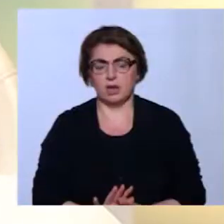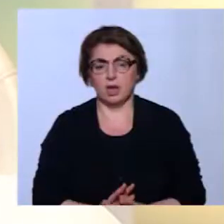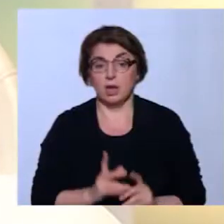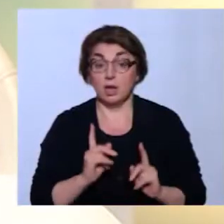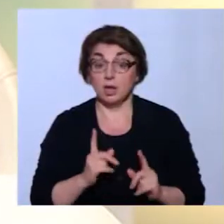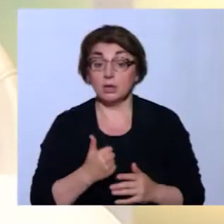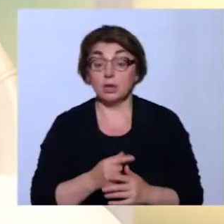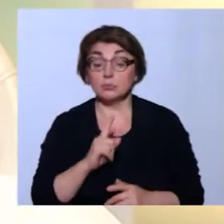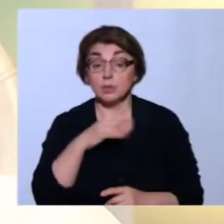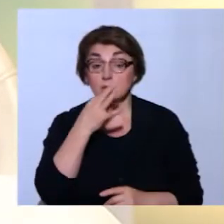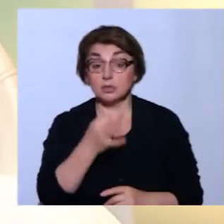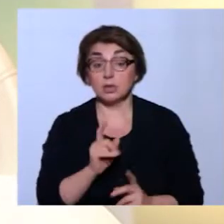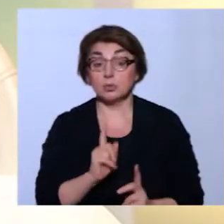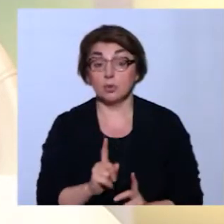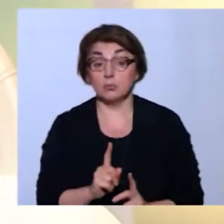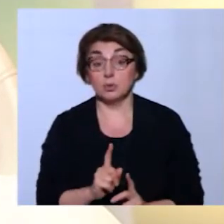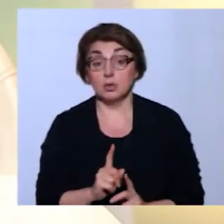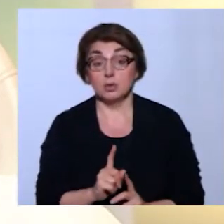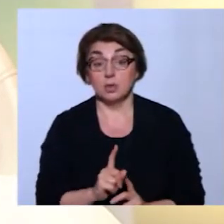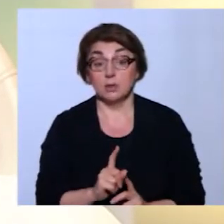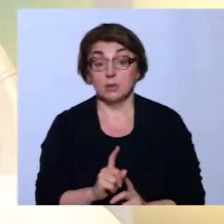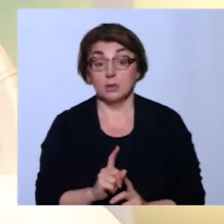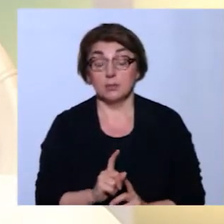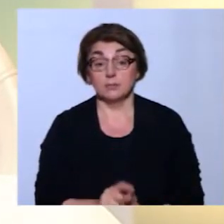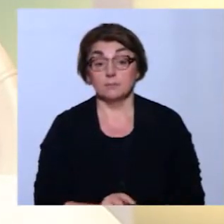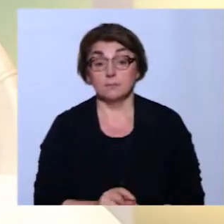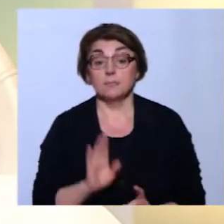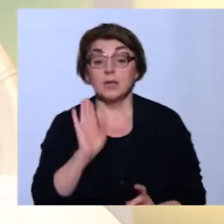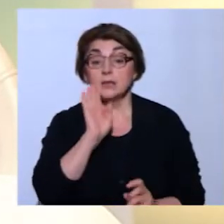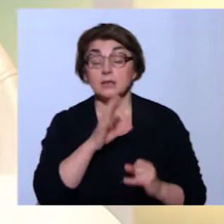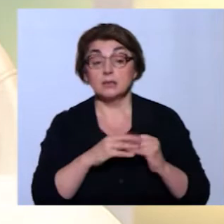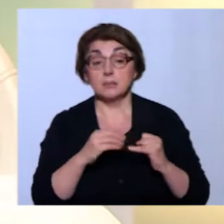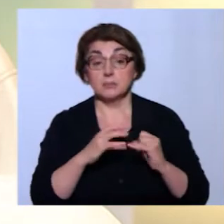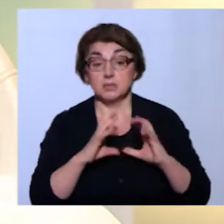ახლა ერთი რამ უნდა ითქვას კიდე, რომ აი დედამიწა